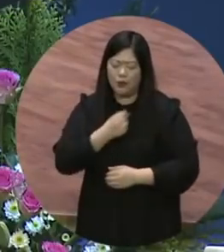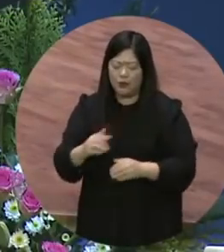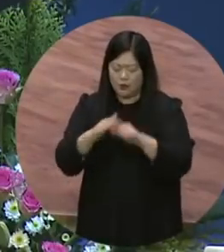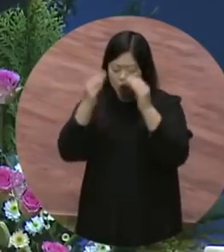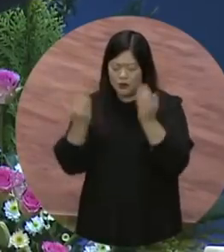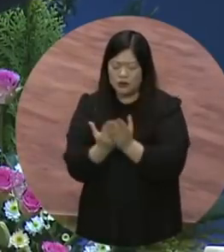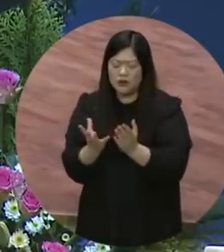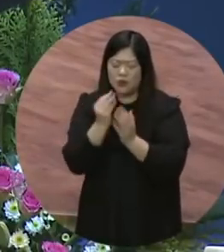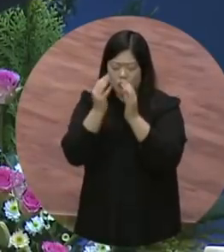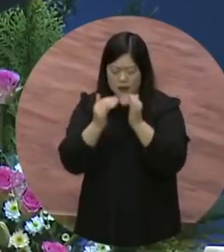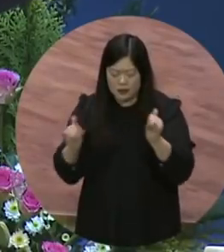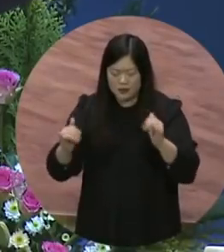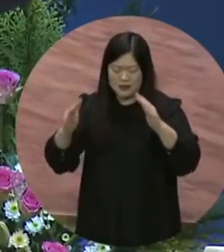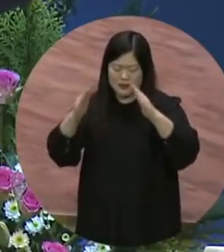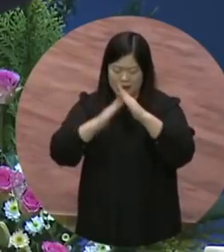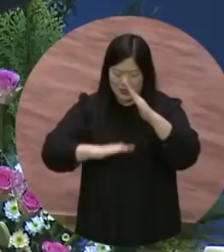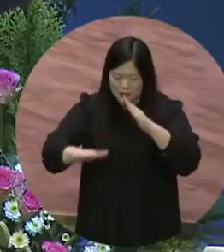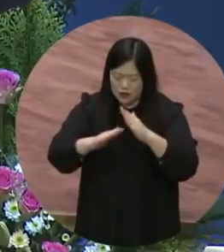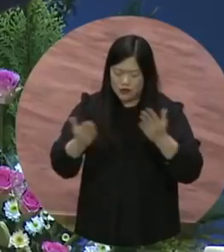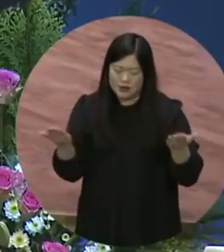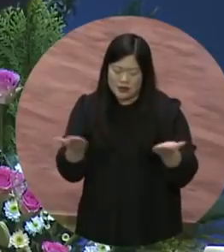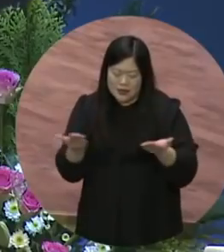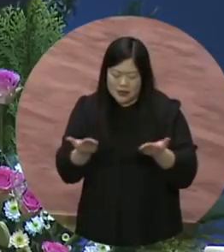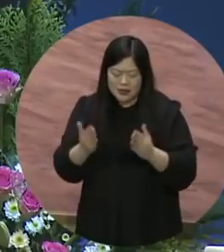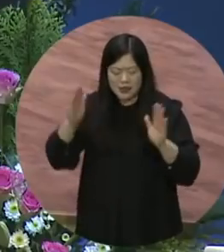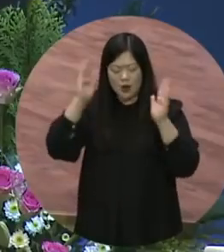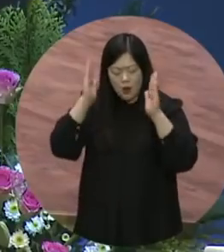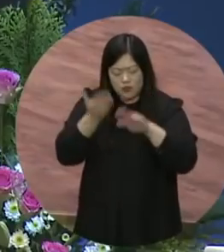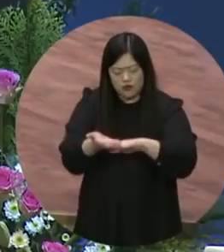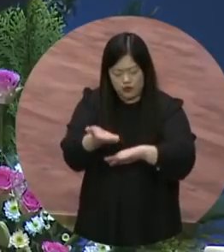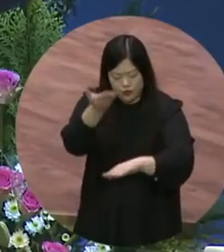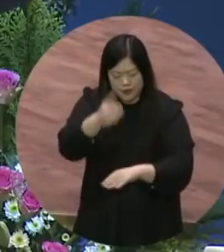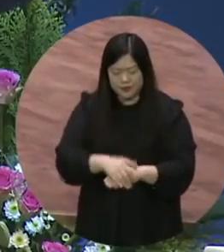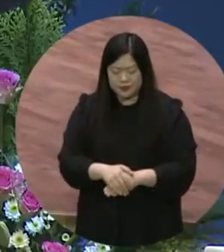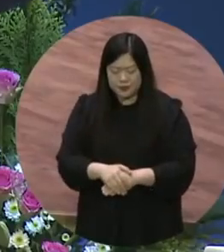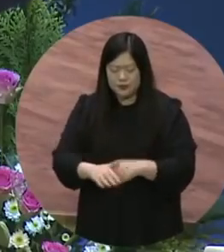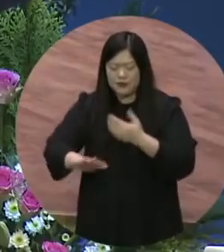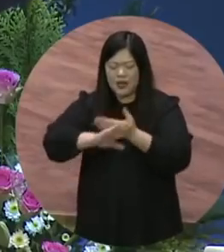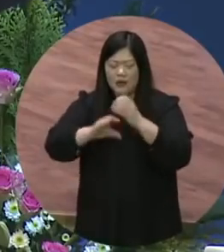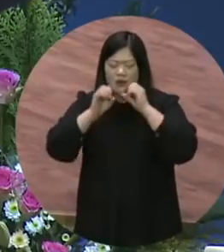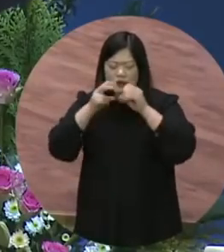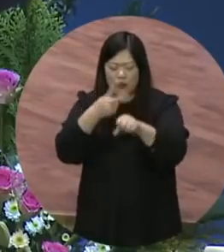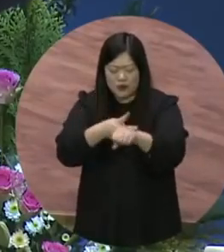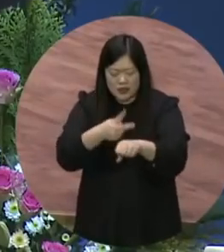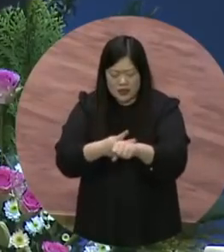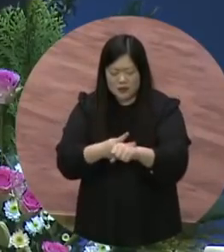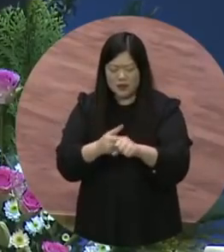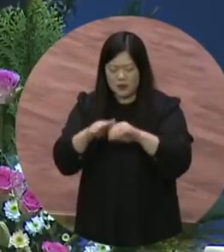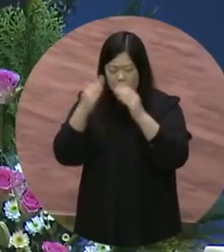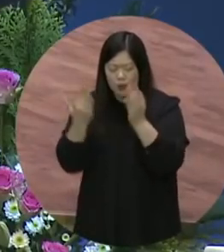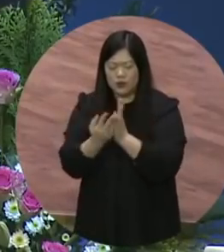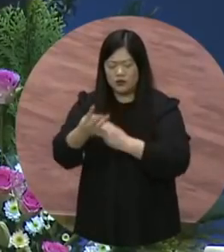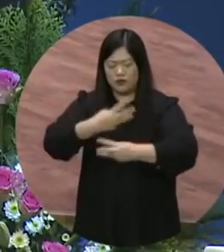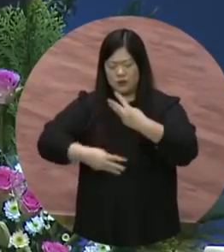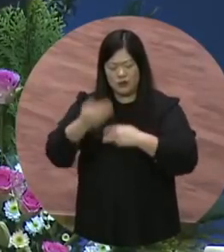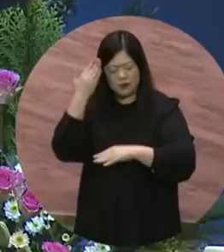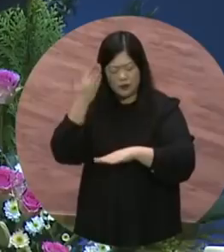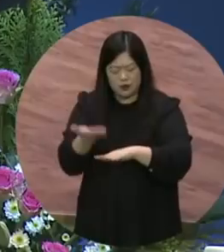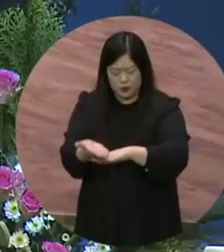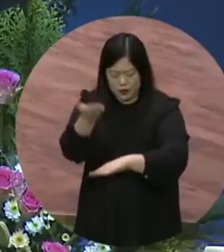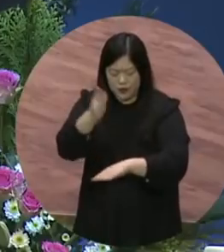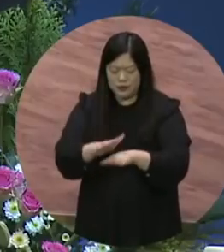모든 성도들, 가정과 생업과 자녀과 사회구에 파송 협력하는 모든 성사님들, 해외지역의 모든 성도들, 자라는 랩런트들 우리